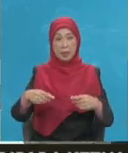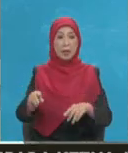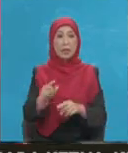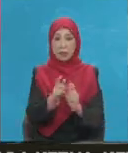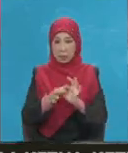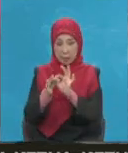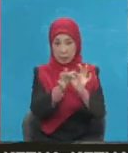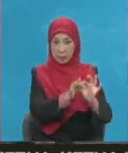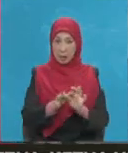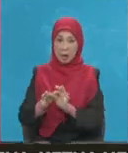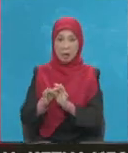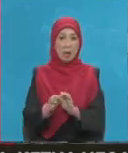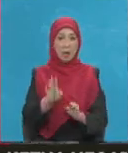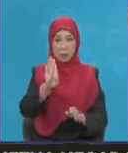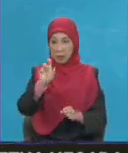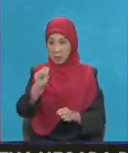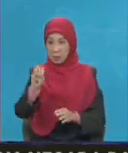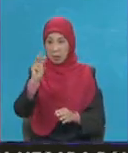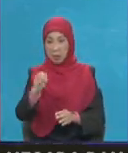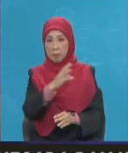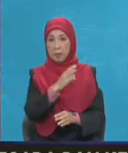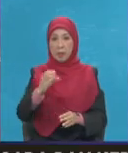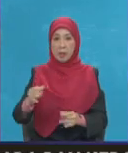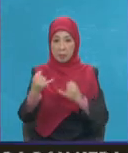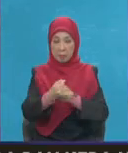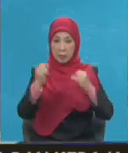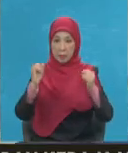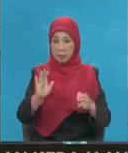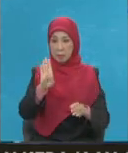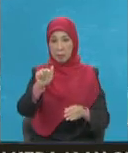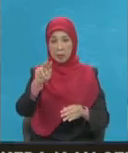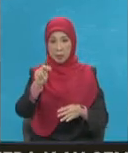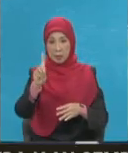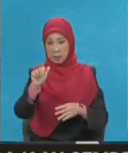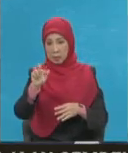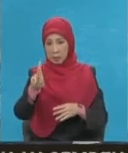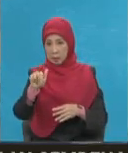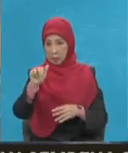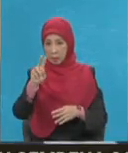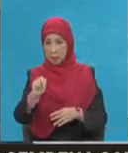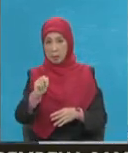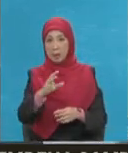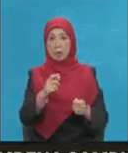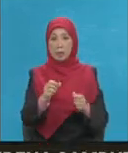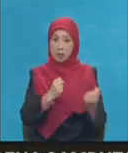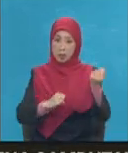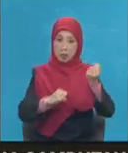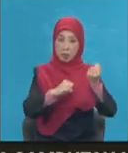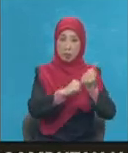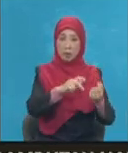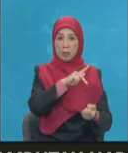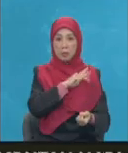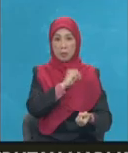kerjasama Brunei Shell Petroleum Company Sdn Bhd dan Jabatan Bandaran Kementerian Hal Ehwal Dalam Negeri dengan sokongan